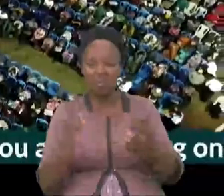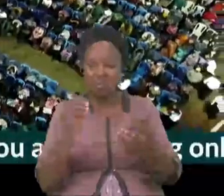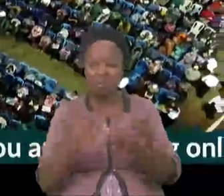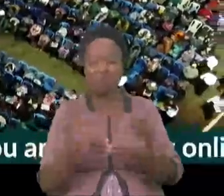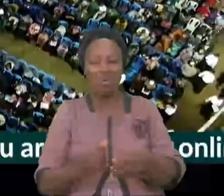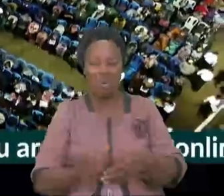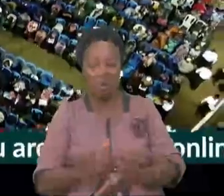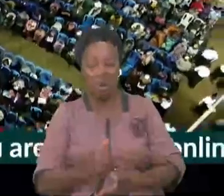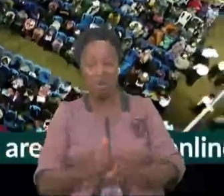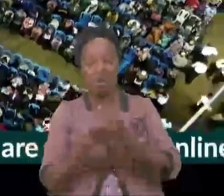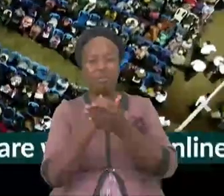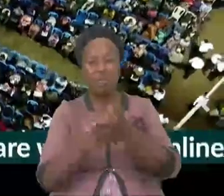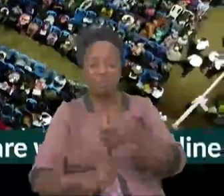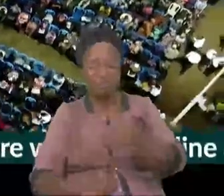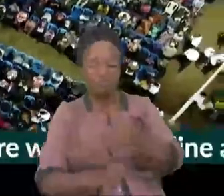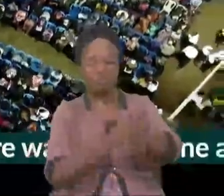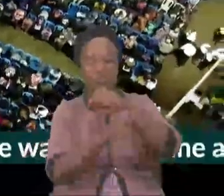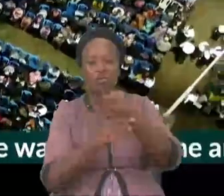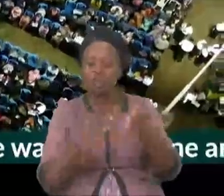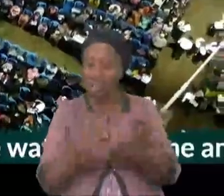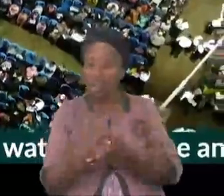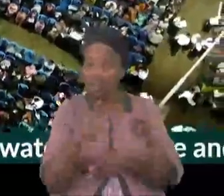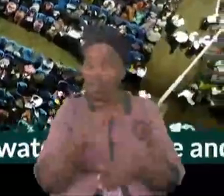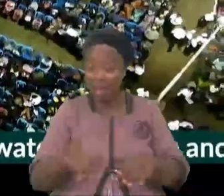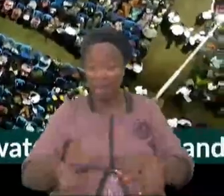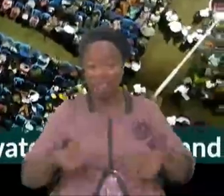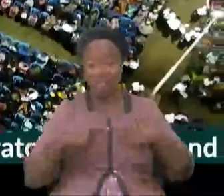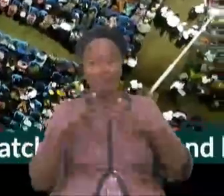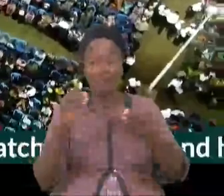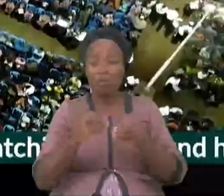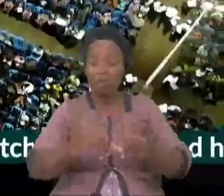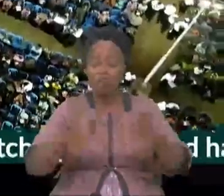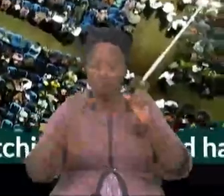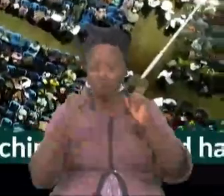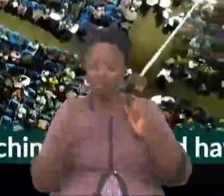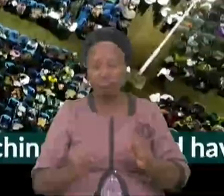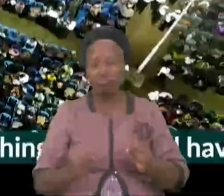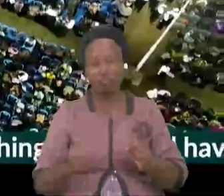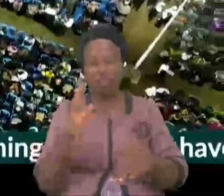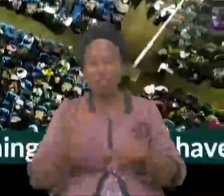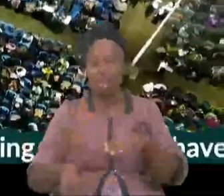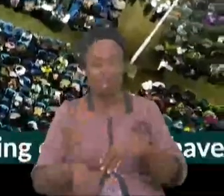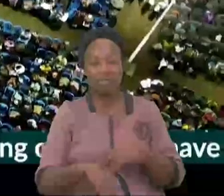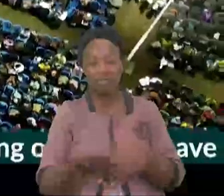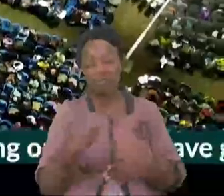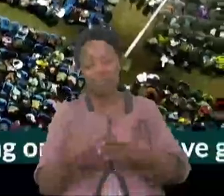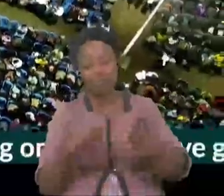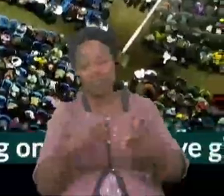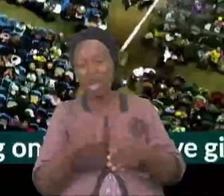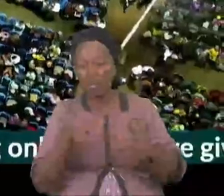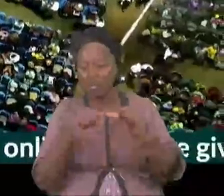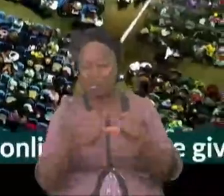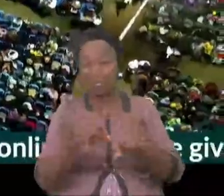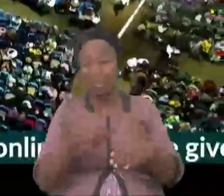Ça nous aidera à vous aider pour que vous soyez fortifiés dans votre nouvelle marche avec le Seigneur.